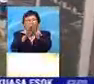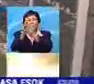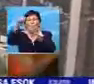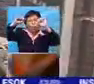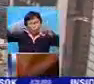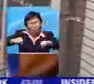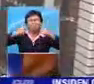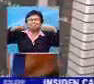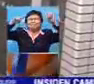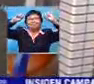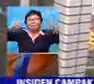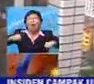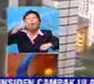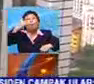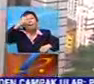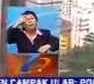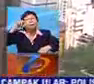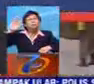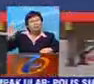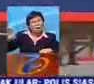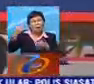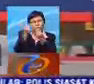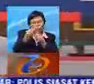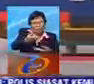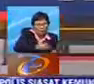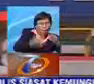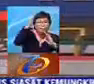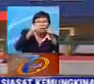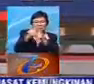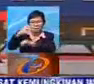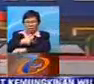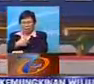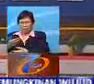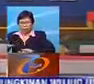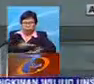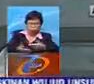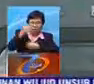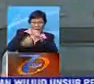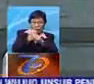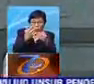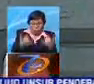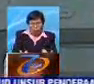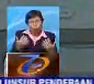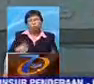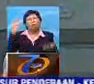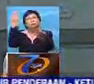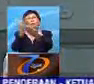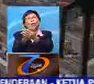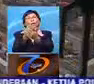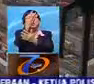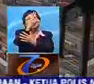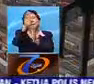ini mampu dicapai ini memandangkan Angka perdagangan Antara Malaysia dan Indonesia setakat tahun ini telah pun mencecah